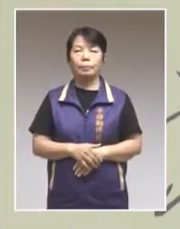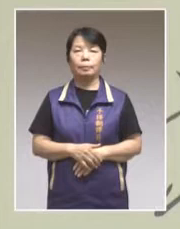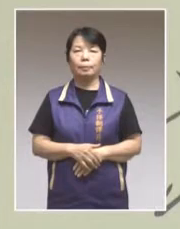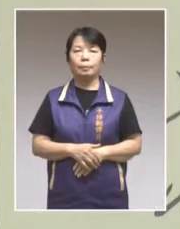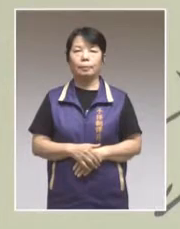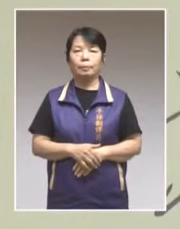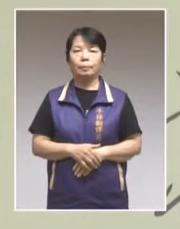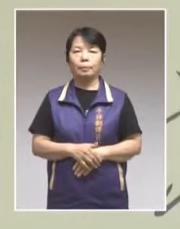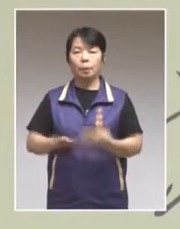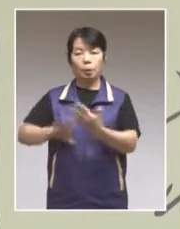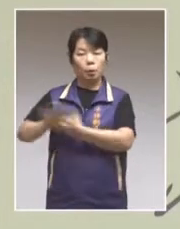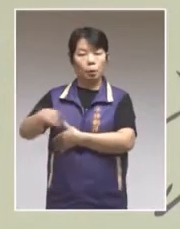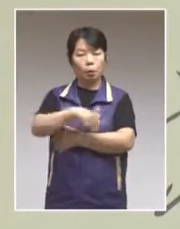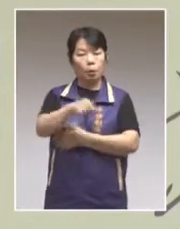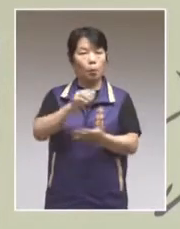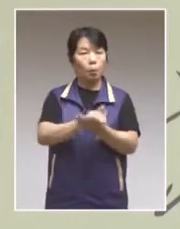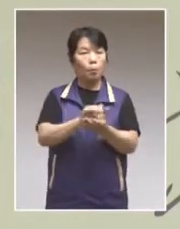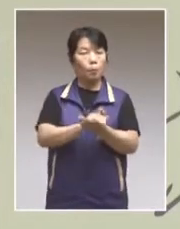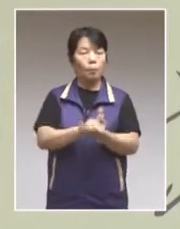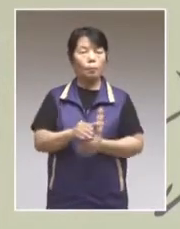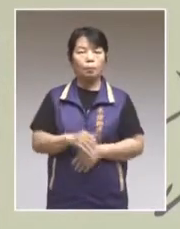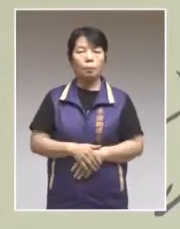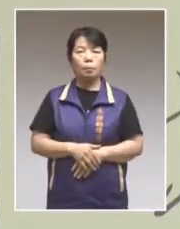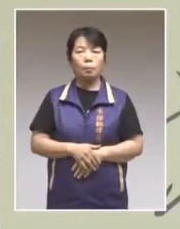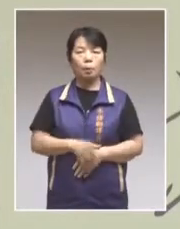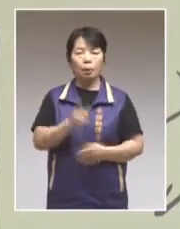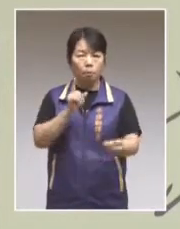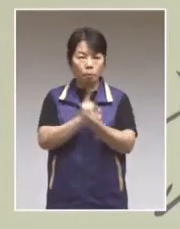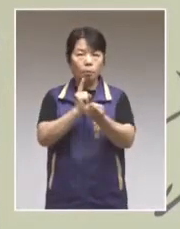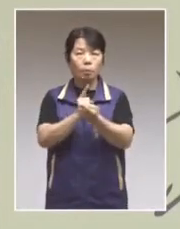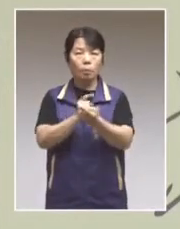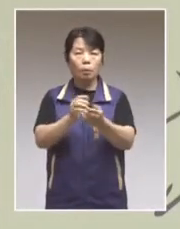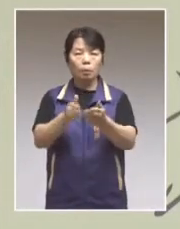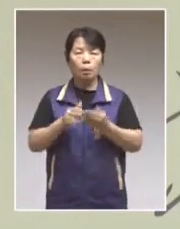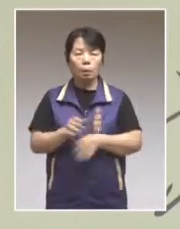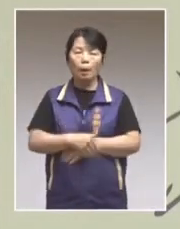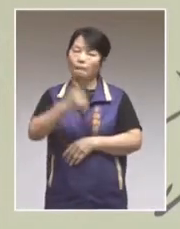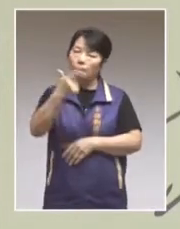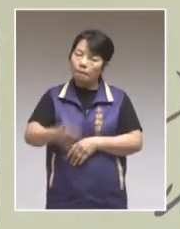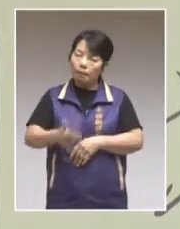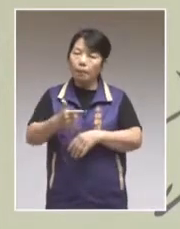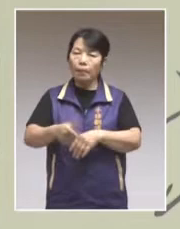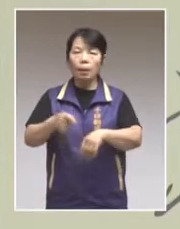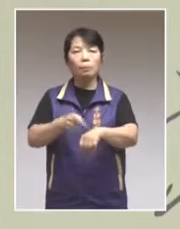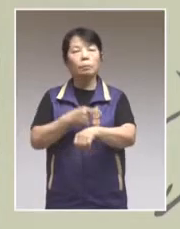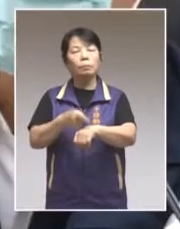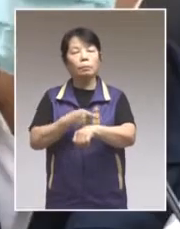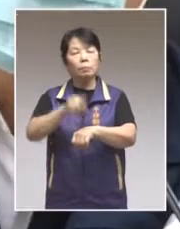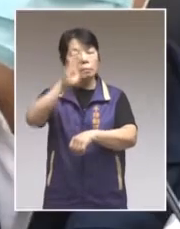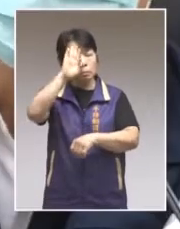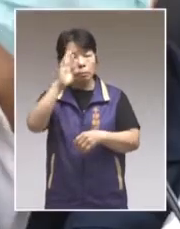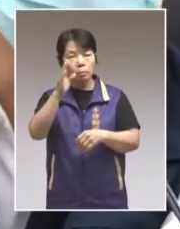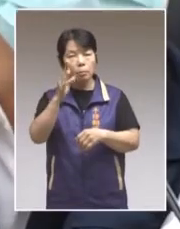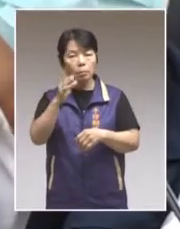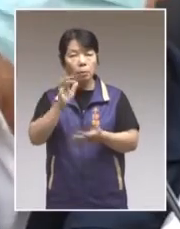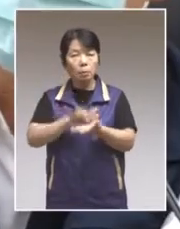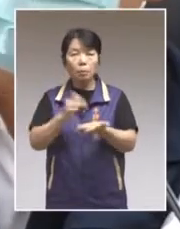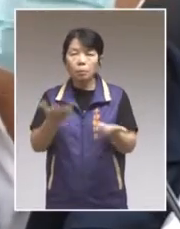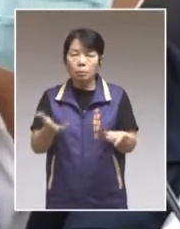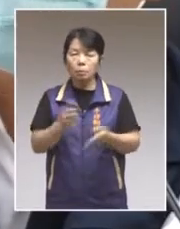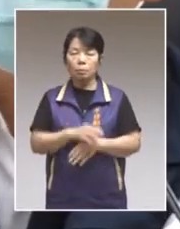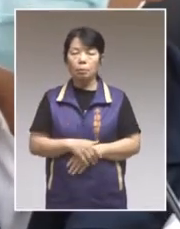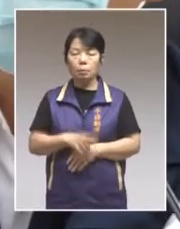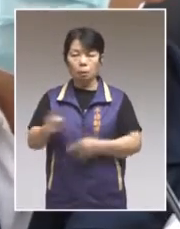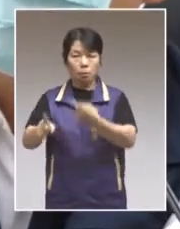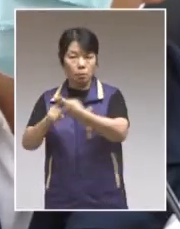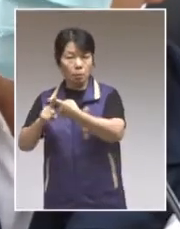那另外有些朋友他可能是刚好碰到需要领慢性处方签，那怎么办呢？可能是确诊者，也